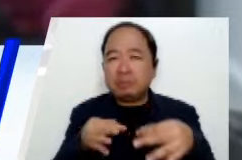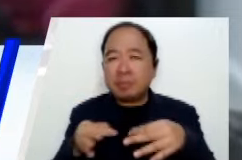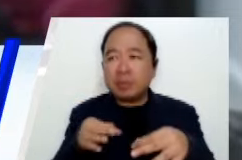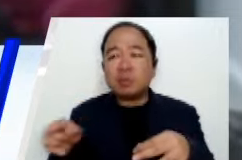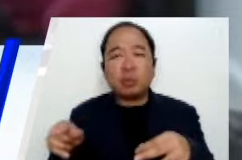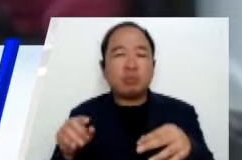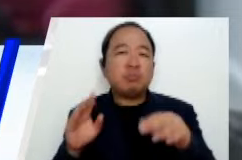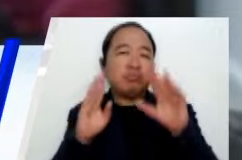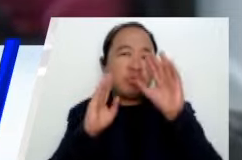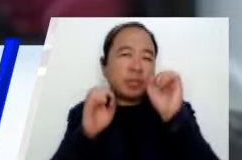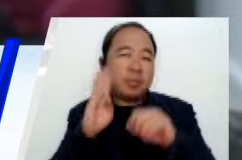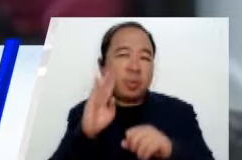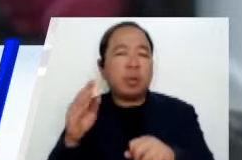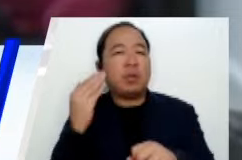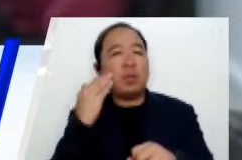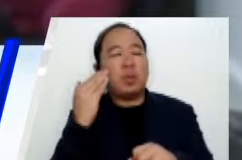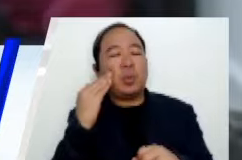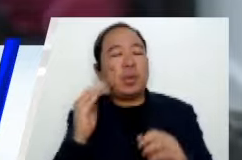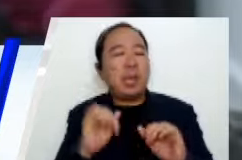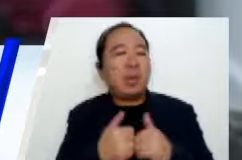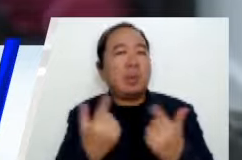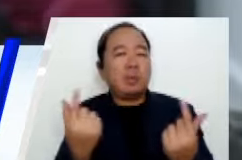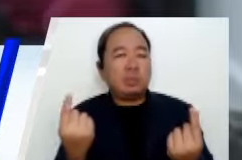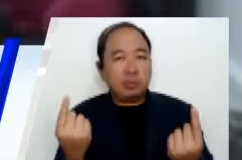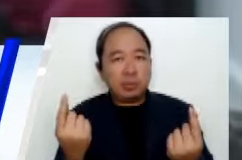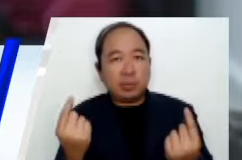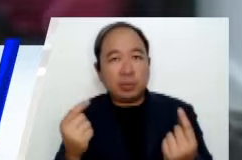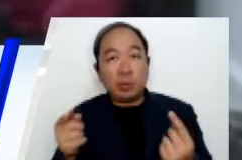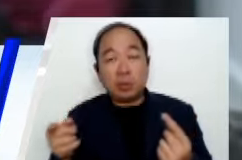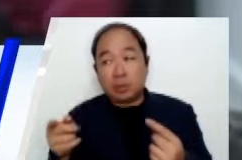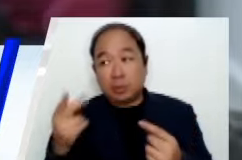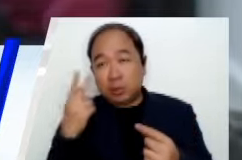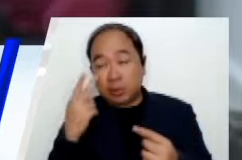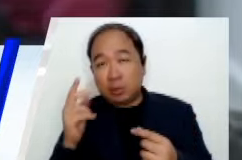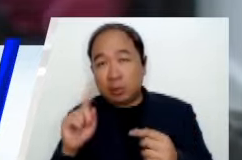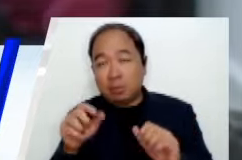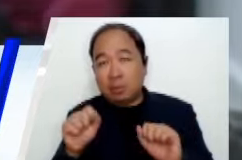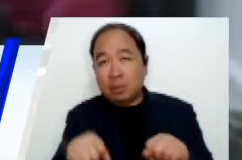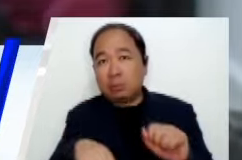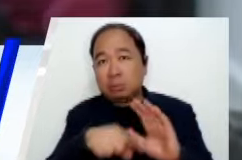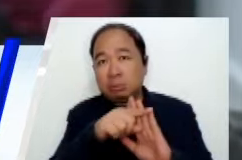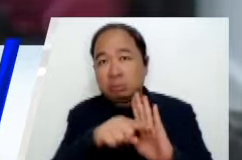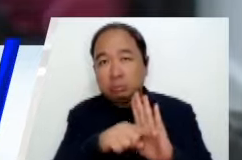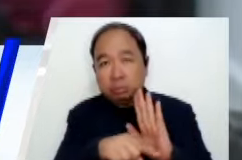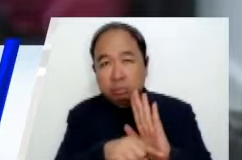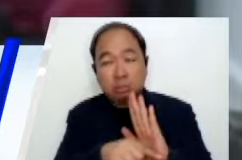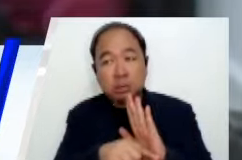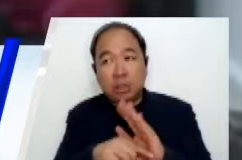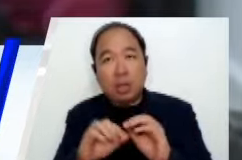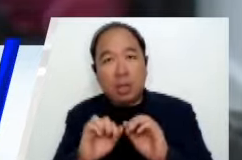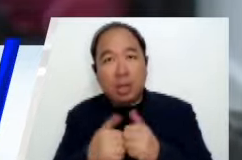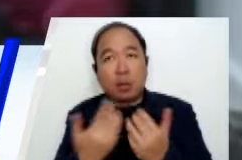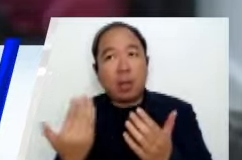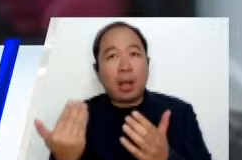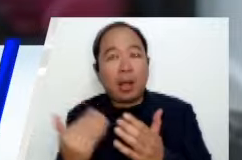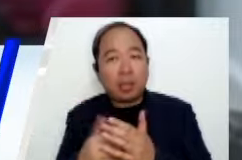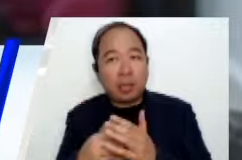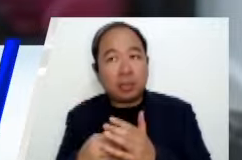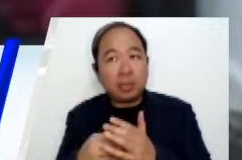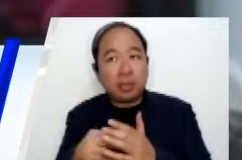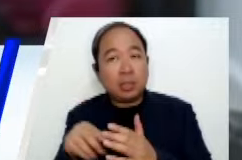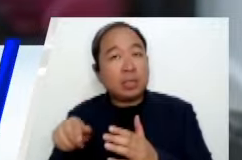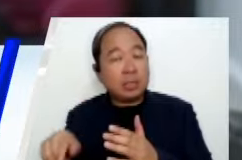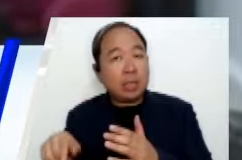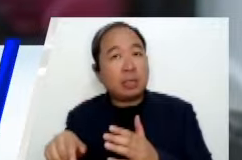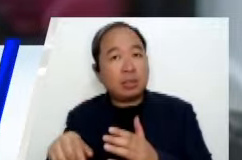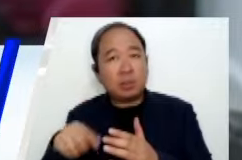So from the legalities, yung possible re-entry natin into the Rome Statute. All of these were